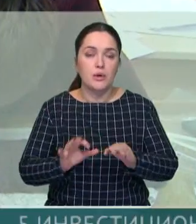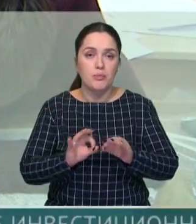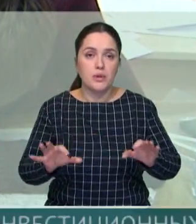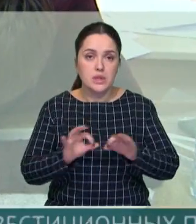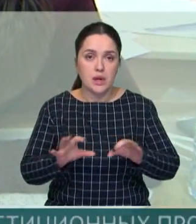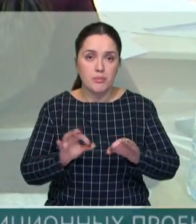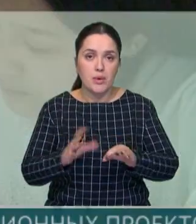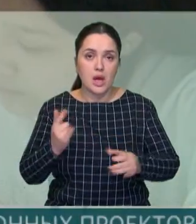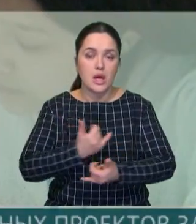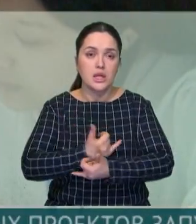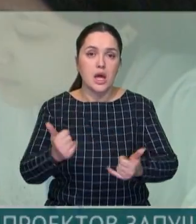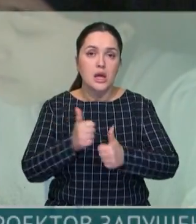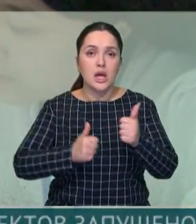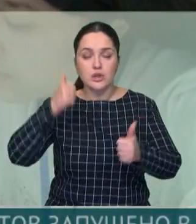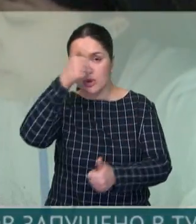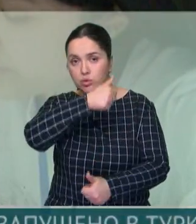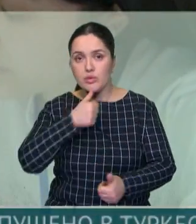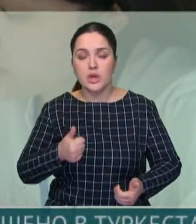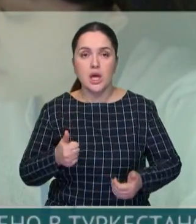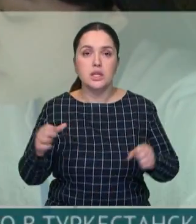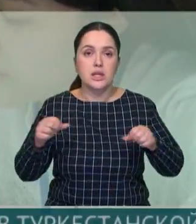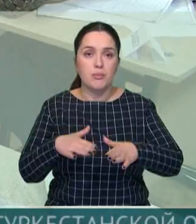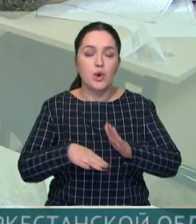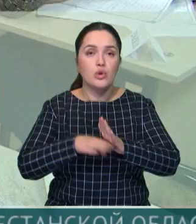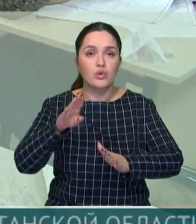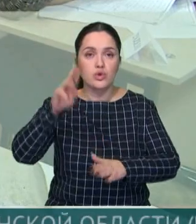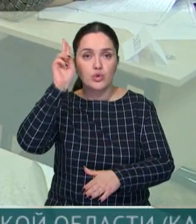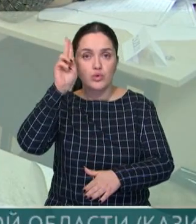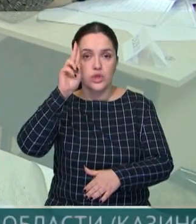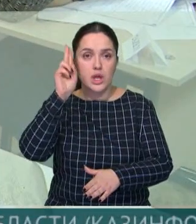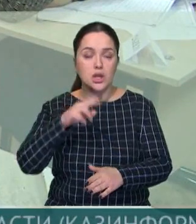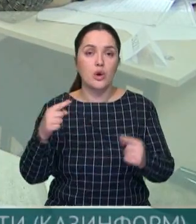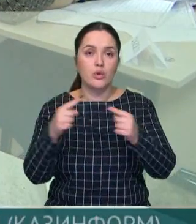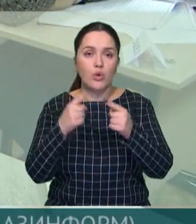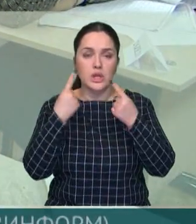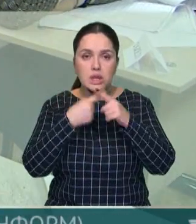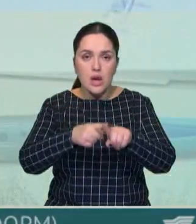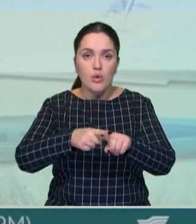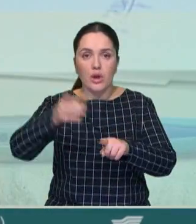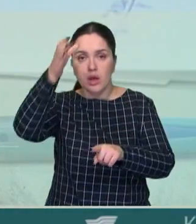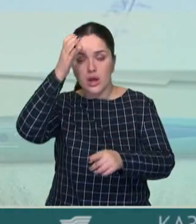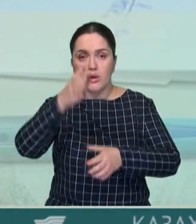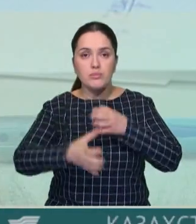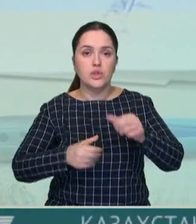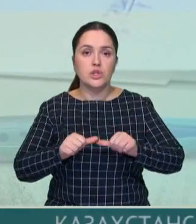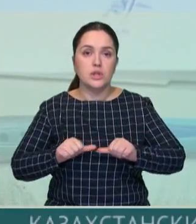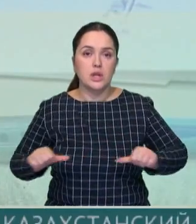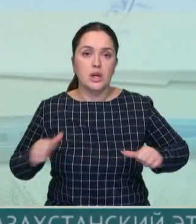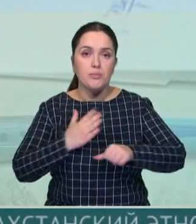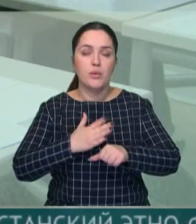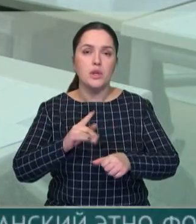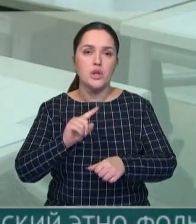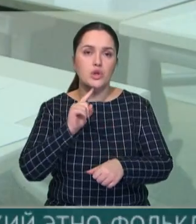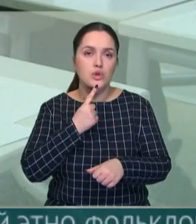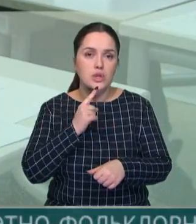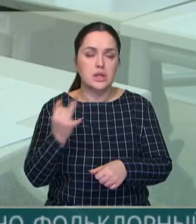команды. По словам организаторов, каждый год, собирая лучших учеников в области точных и технических наук, международное жюри